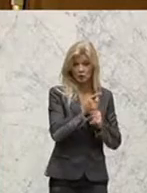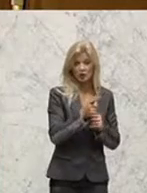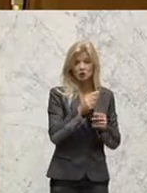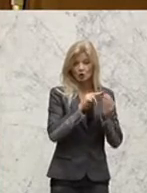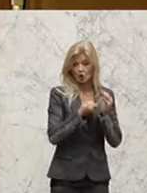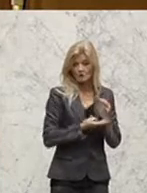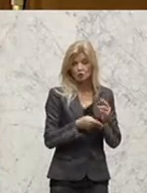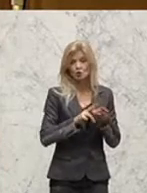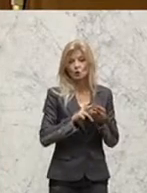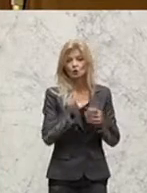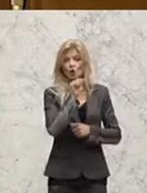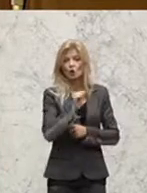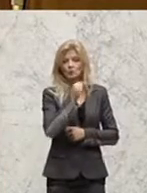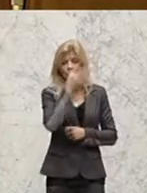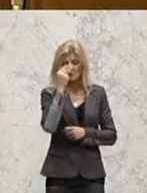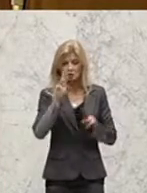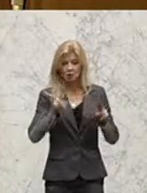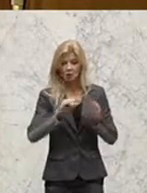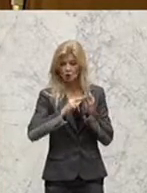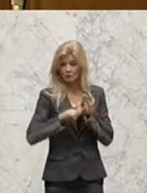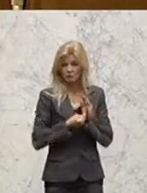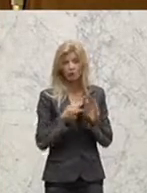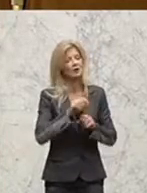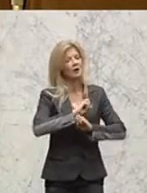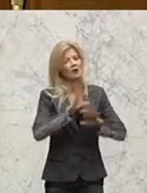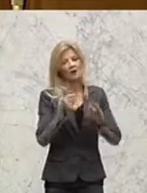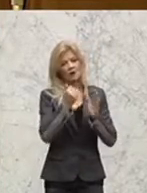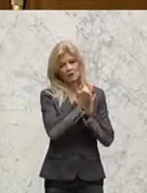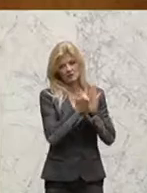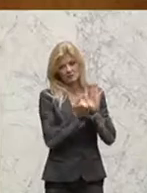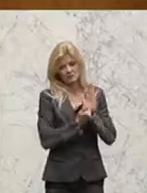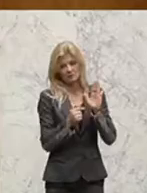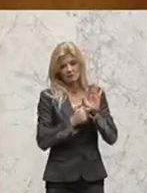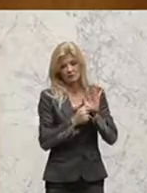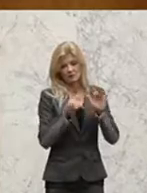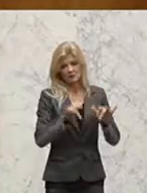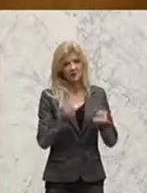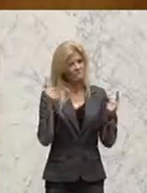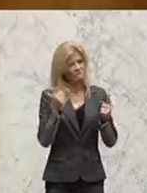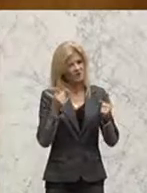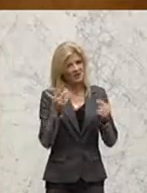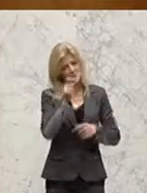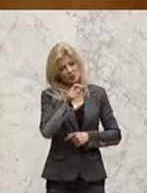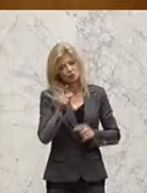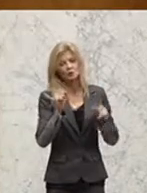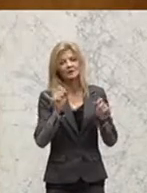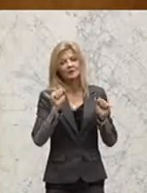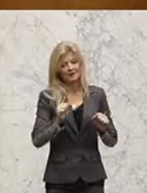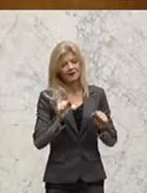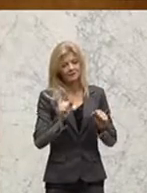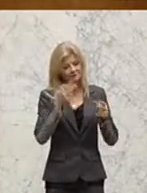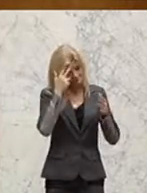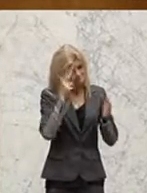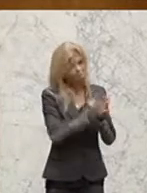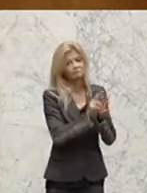Menschenrechtskonvention definieren ganz klar, welchen Personen Schutzbedürftigkeit und Schutzwürdigkeit anerkannt wird,